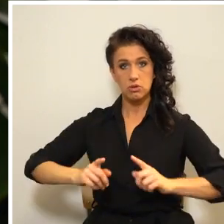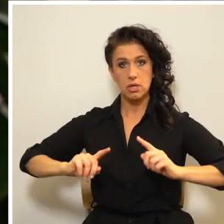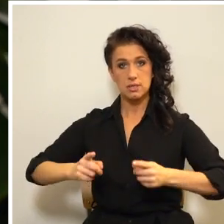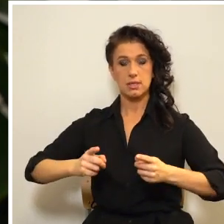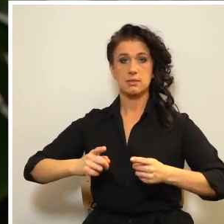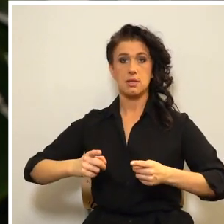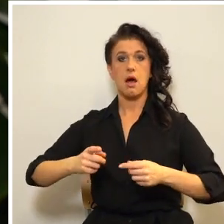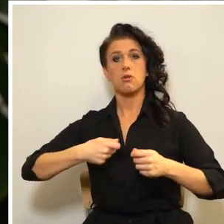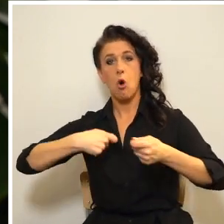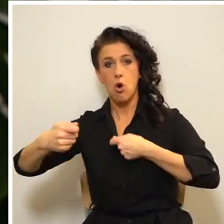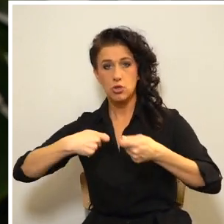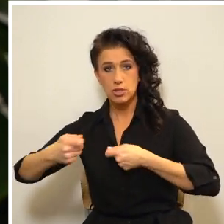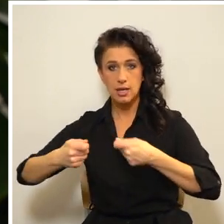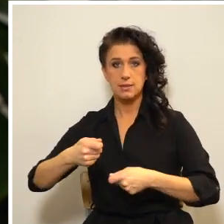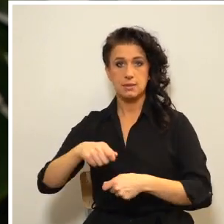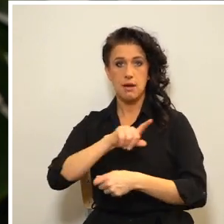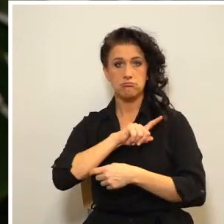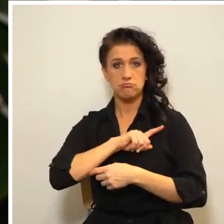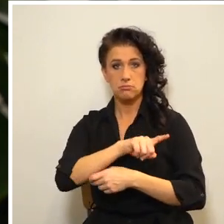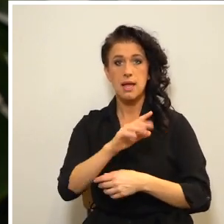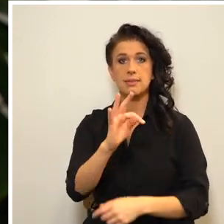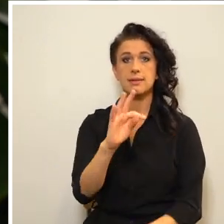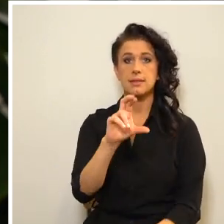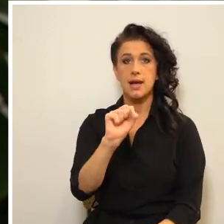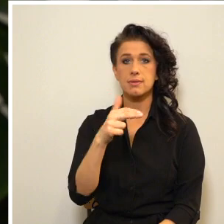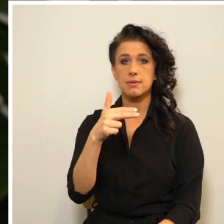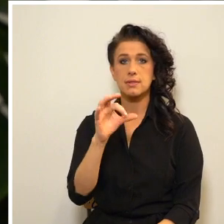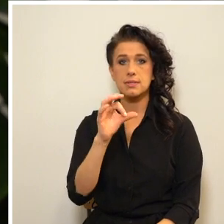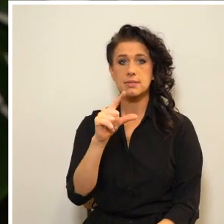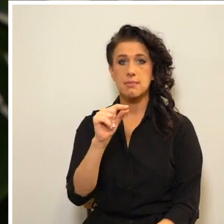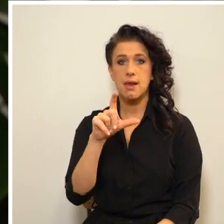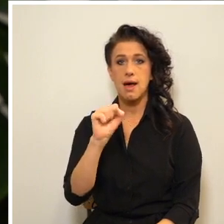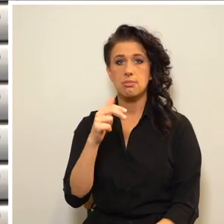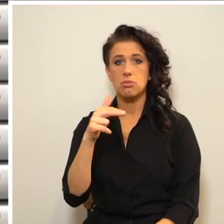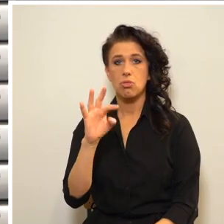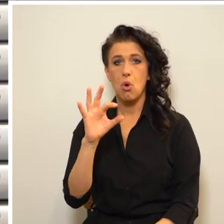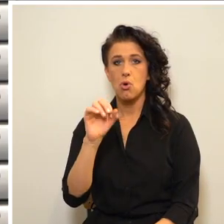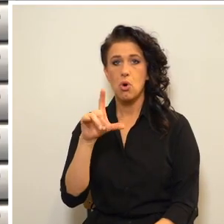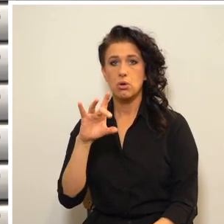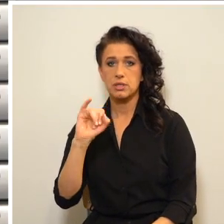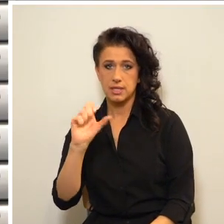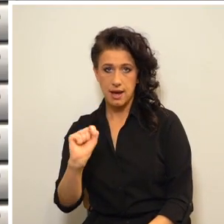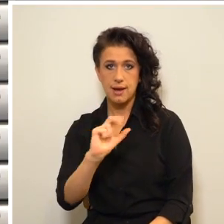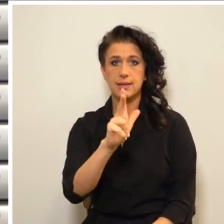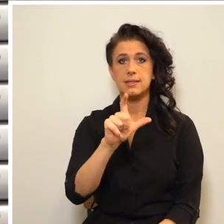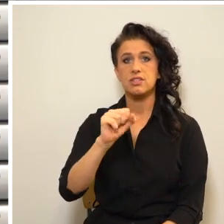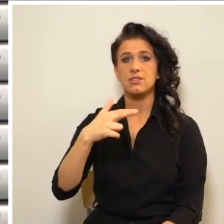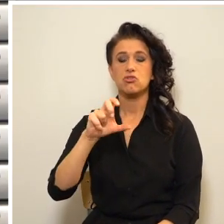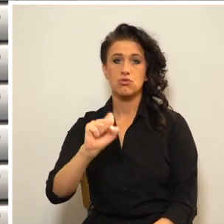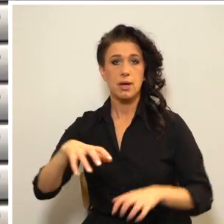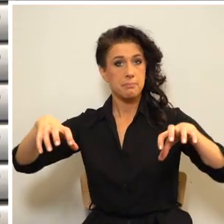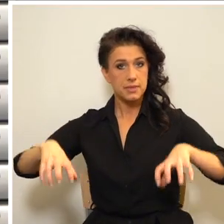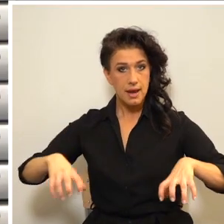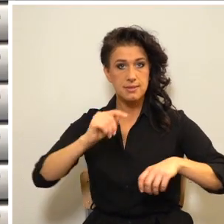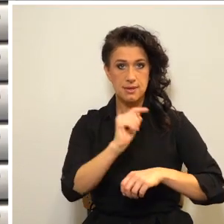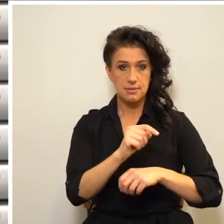go do spraw transplantacji poltransplant w dziedzinie transplantologii klinicznej prezes Polskiego Towarzystwa żywienia Klinicznego